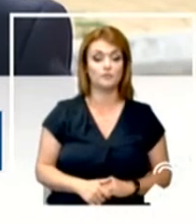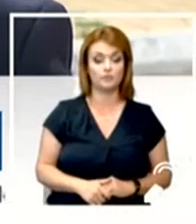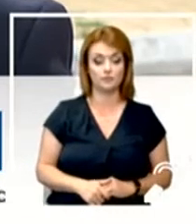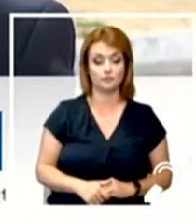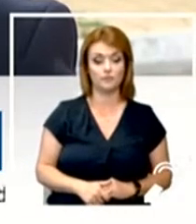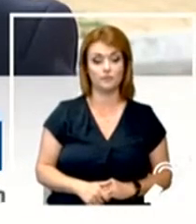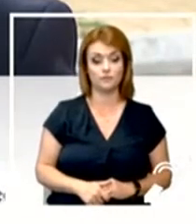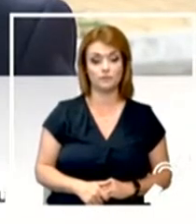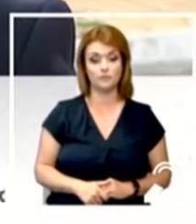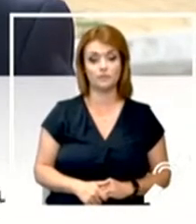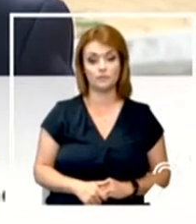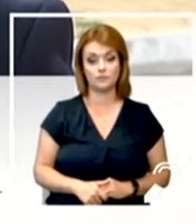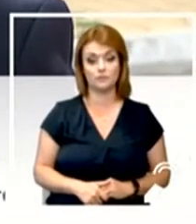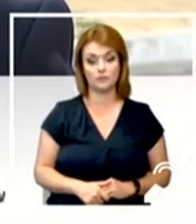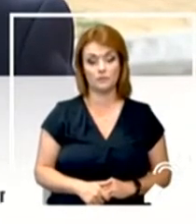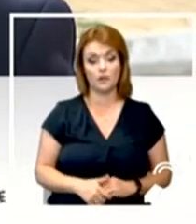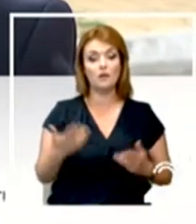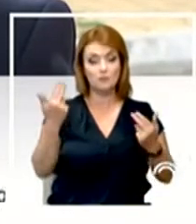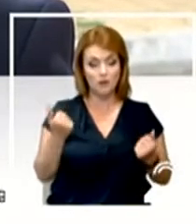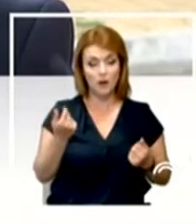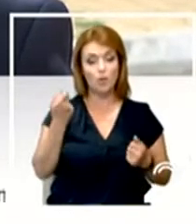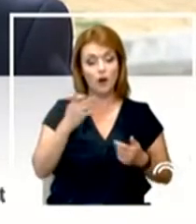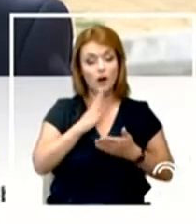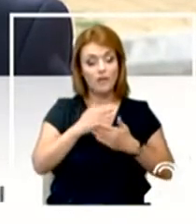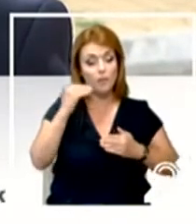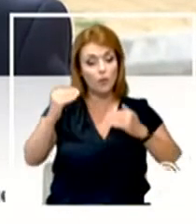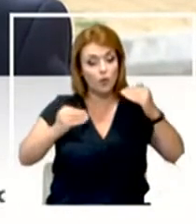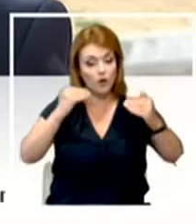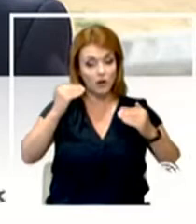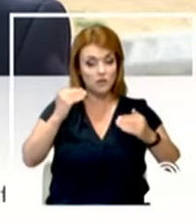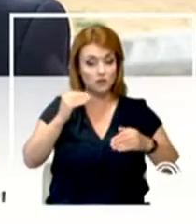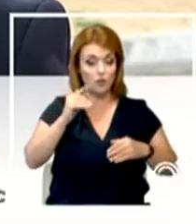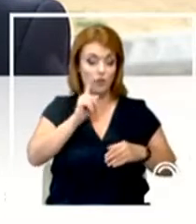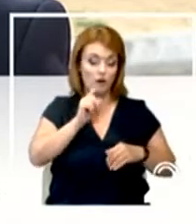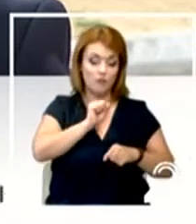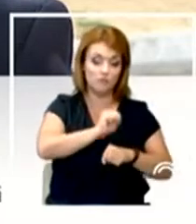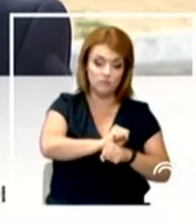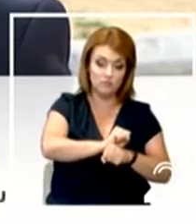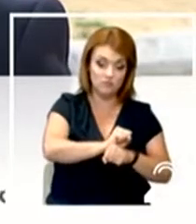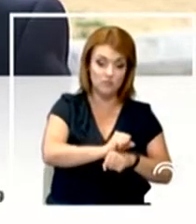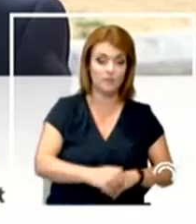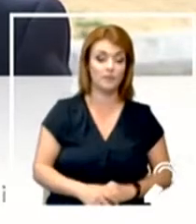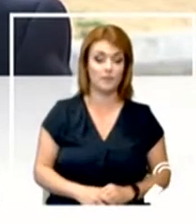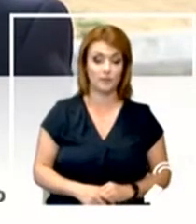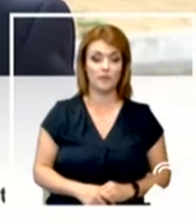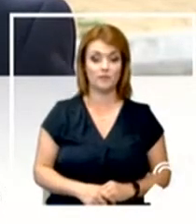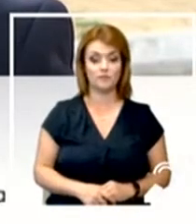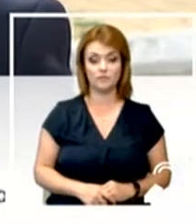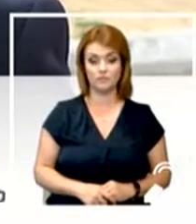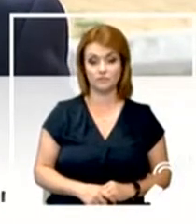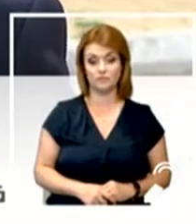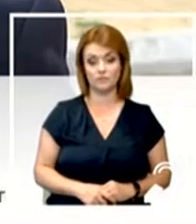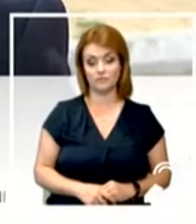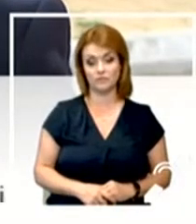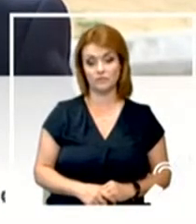pe dimensiune de reglementare politică. Avem fundamentul necesar social și economic, de fapt ne-a rămas doar să